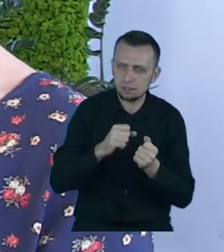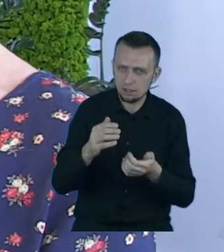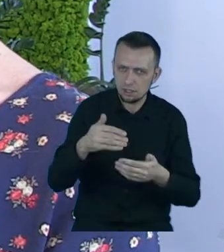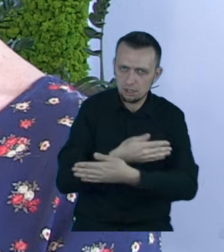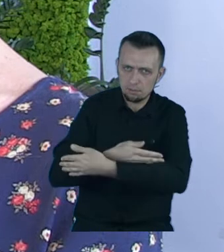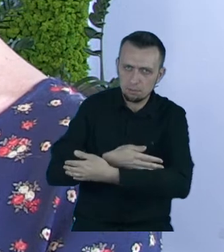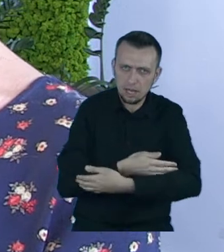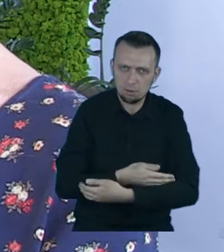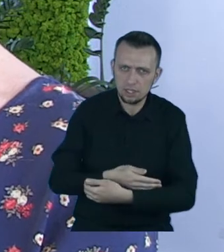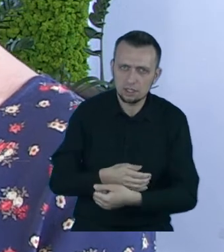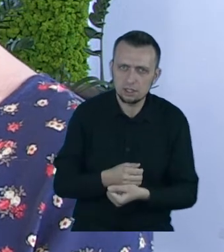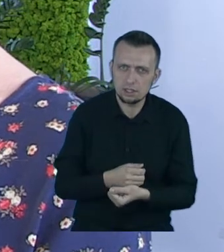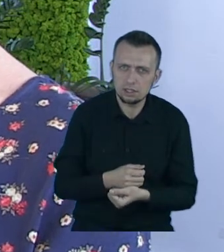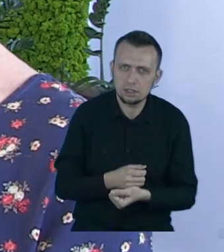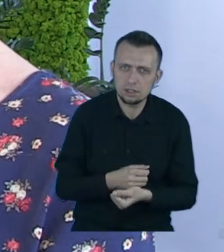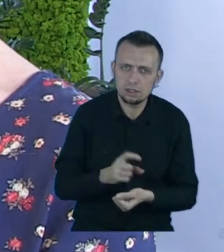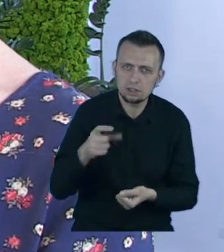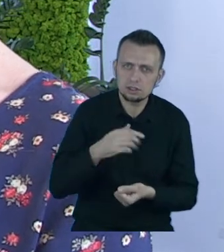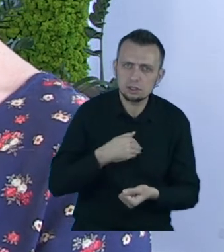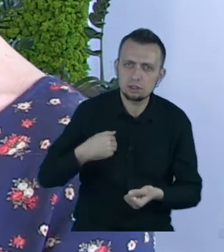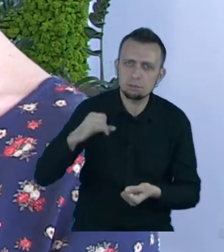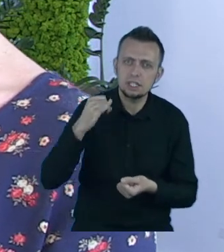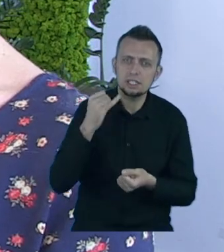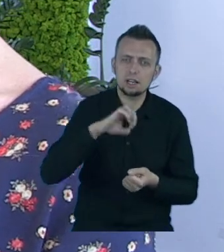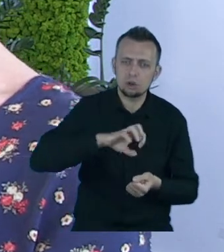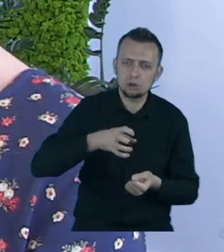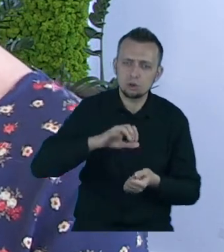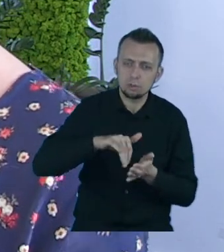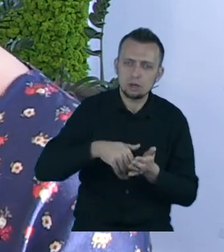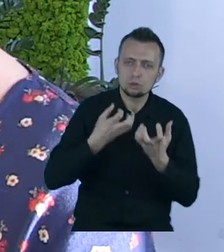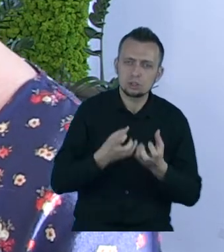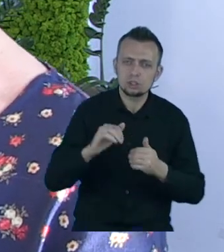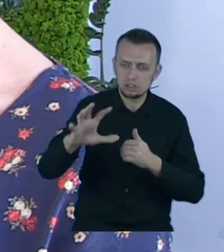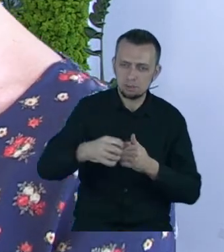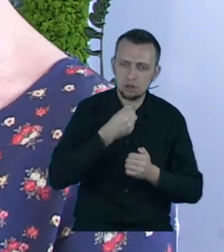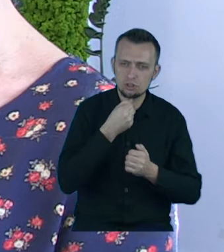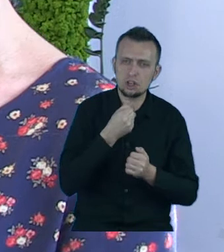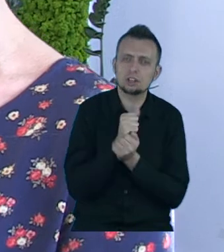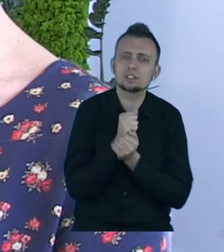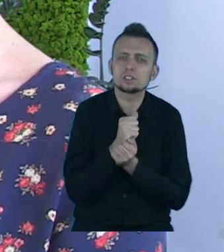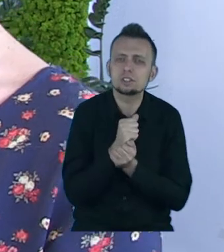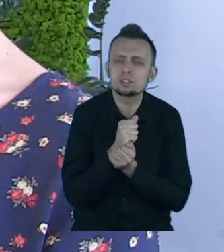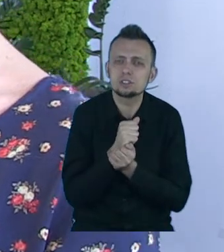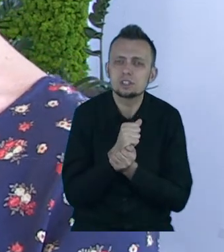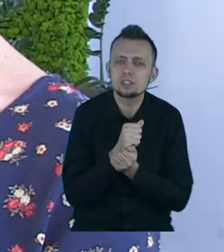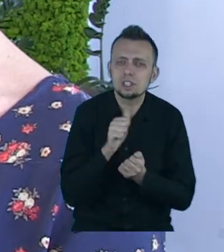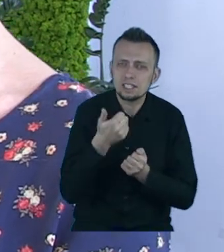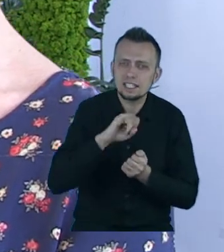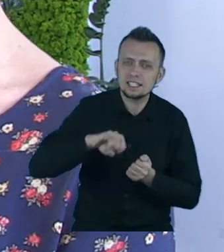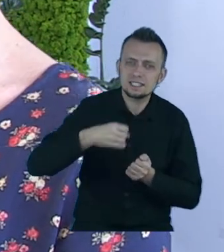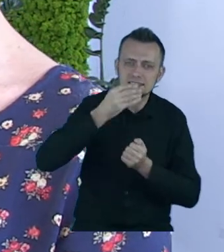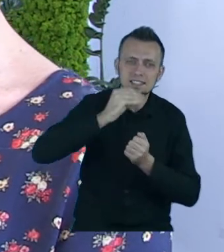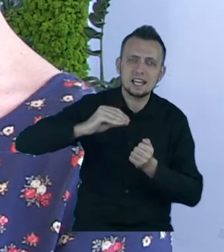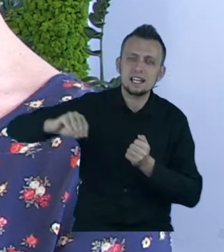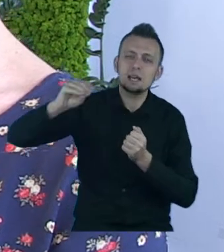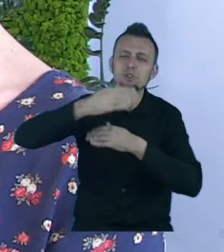wieku. Co my jako sztab chcielibyśmy osiągnąć? Oczywiście jeden z najlepszych finałów, jaki odbył się w Kutnie. Bardzo,